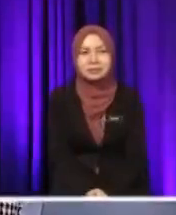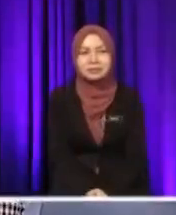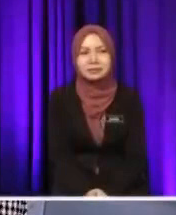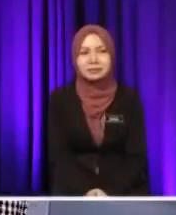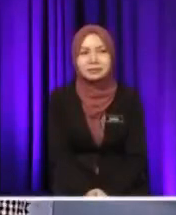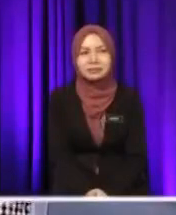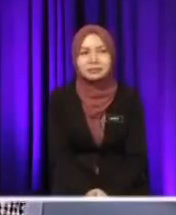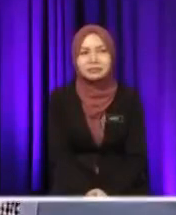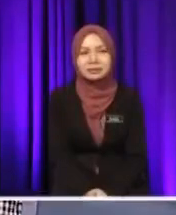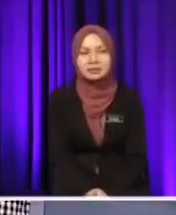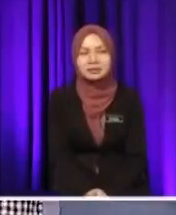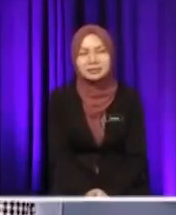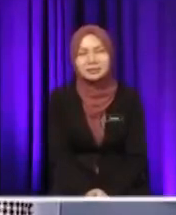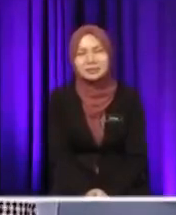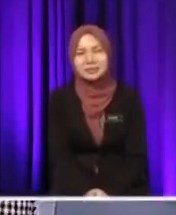main tiup balon lagi.